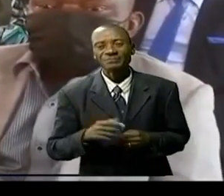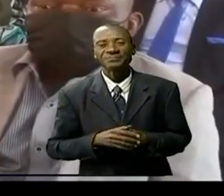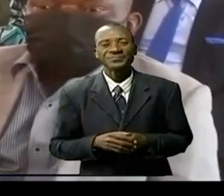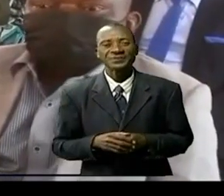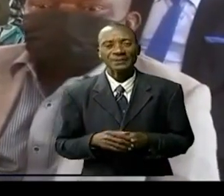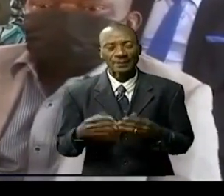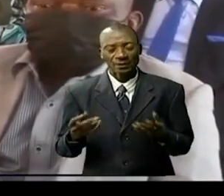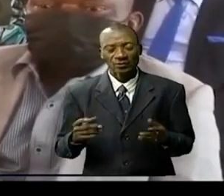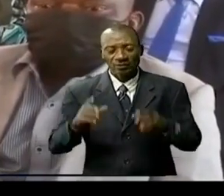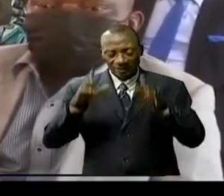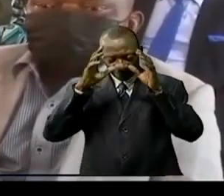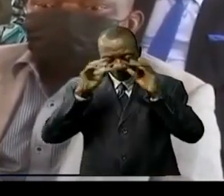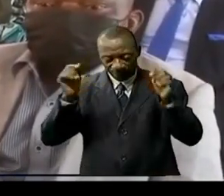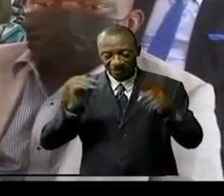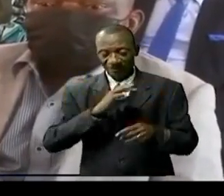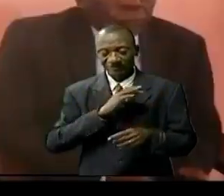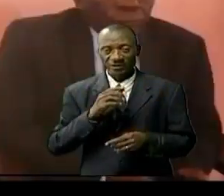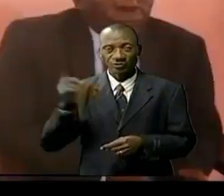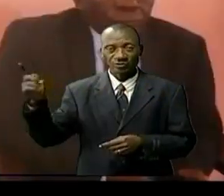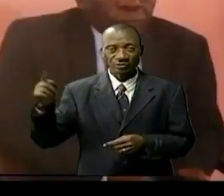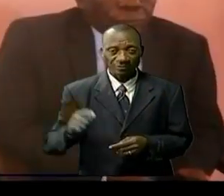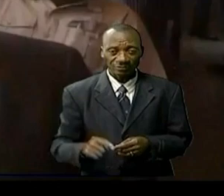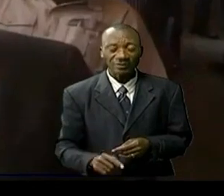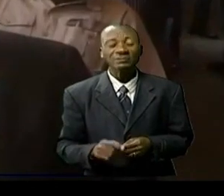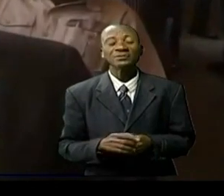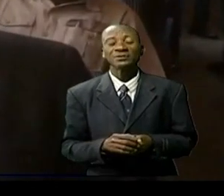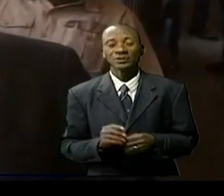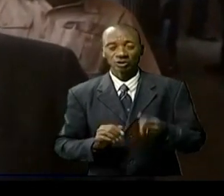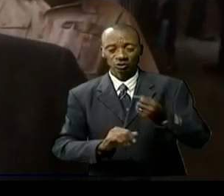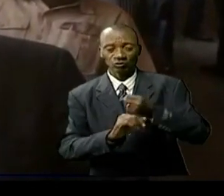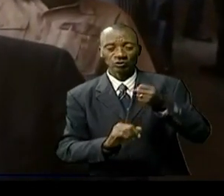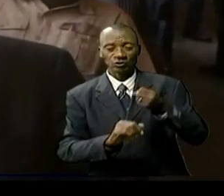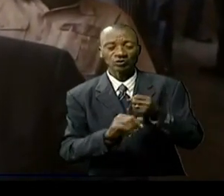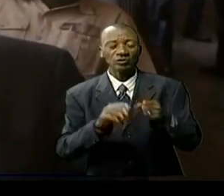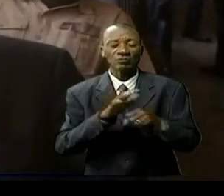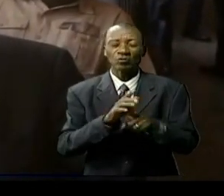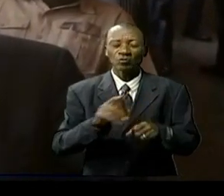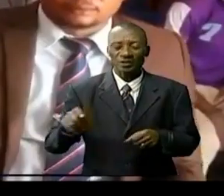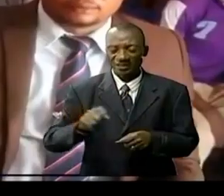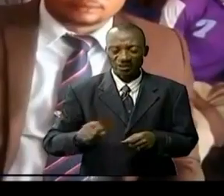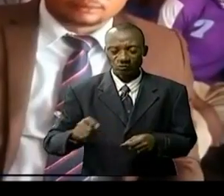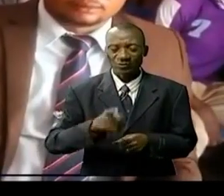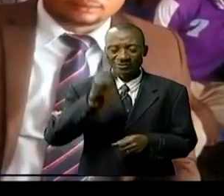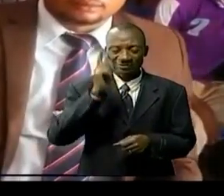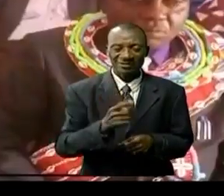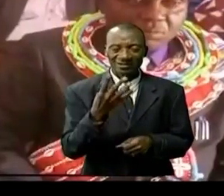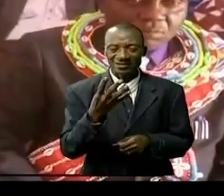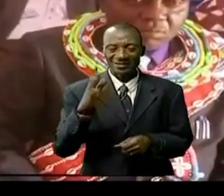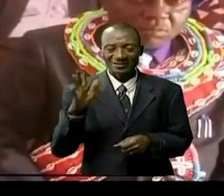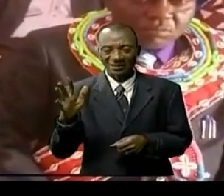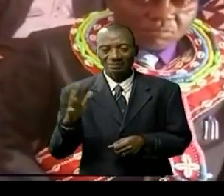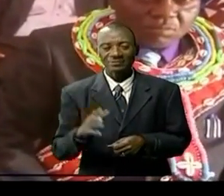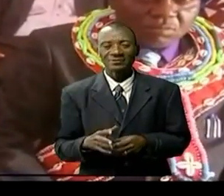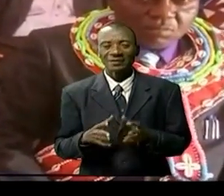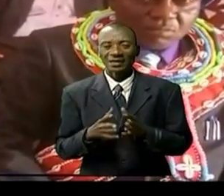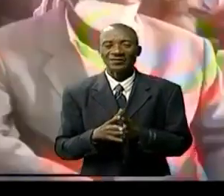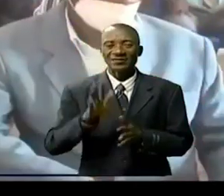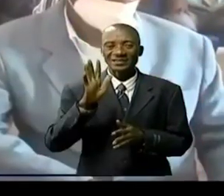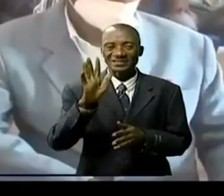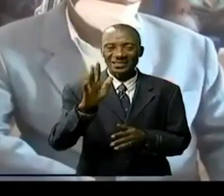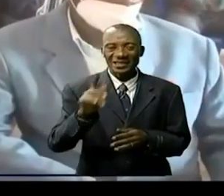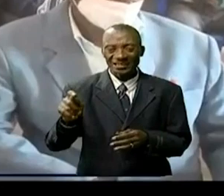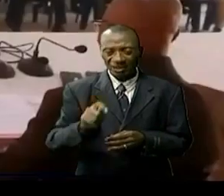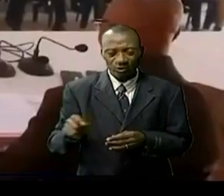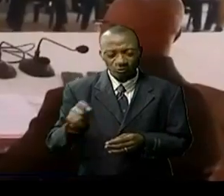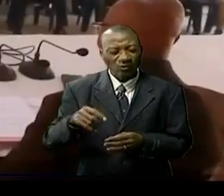le développement intégral des 145 territoire de la rdc parmi lesquels cinq ducassé centrale afin d'échanger les modes de vie de ses